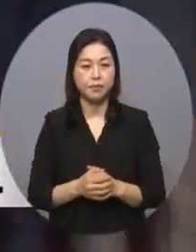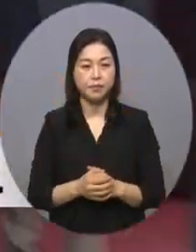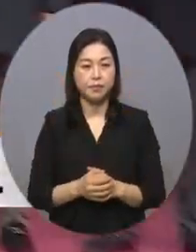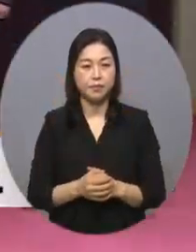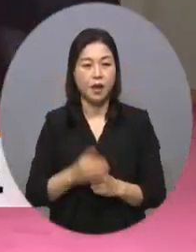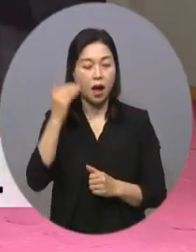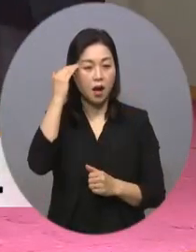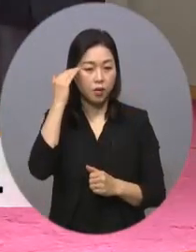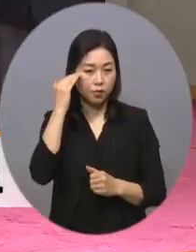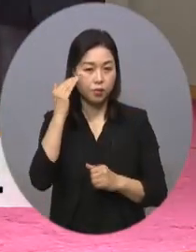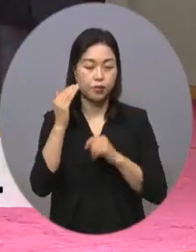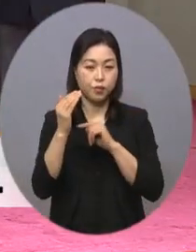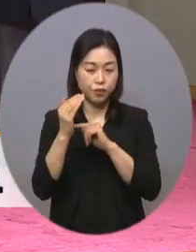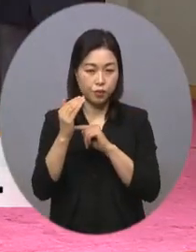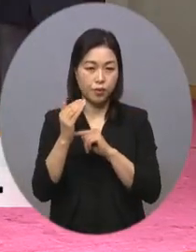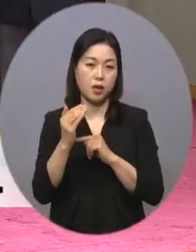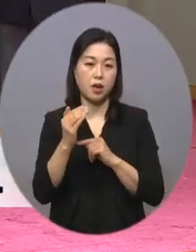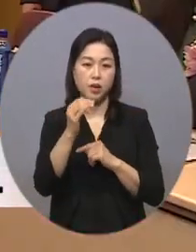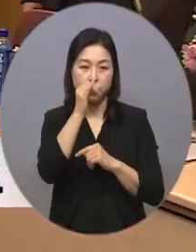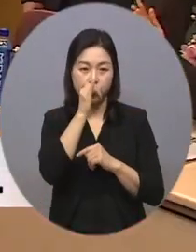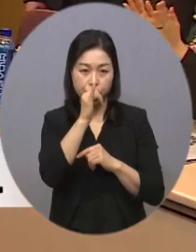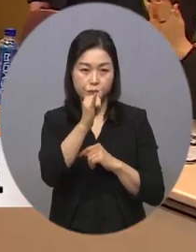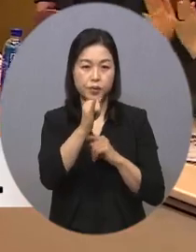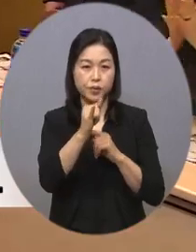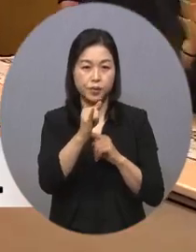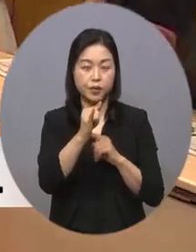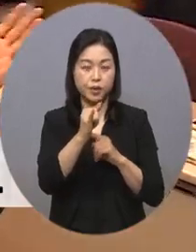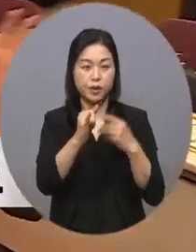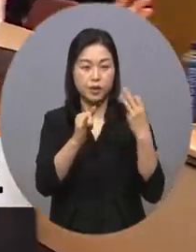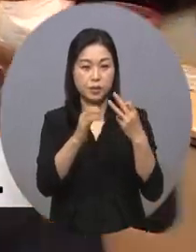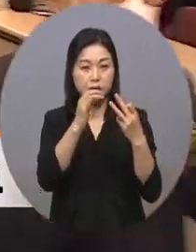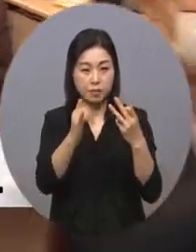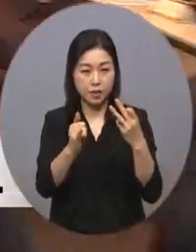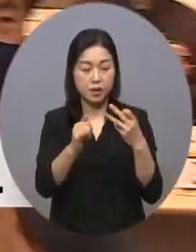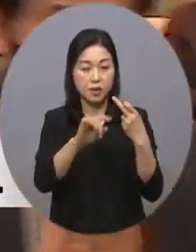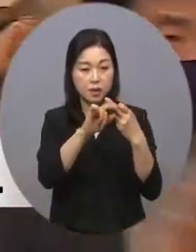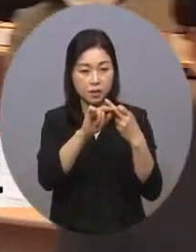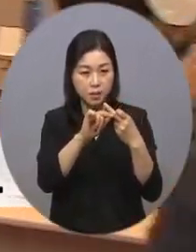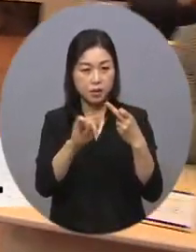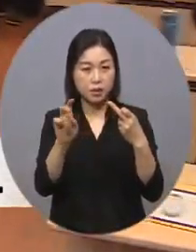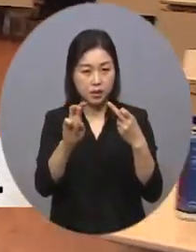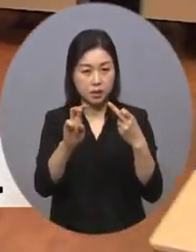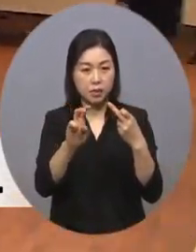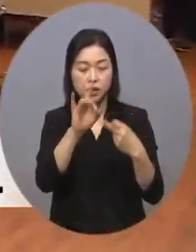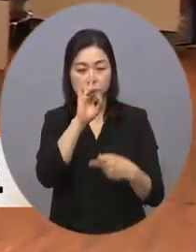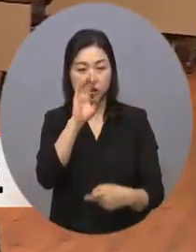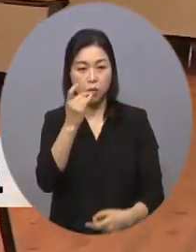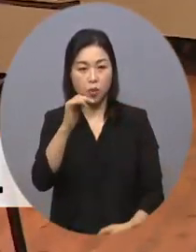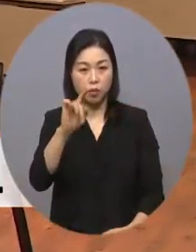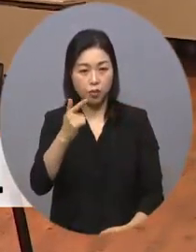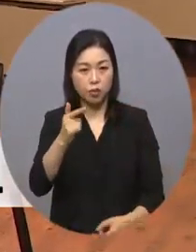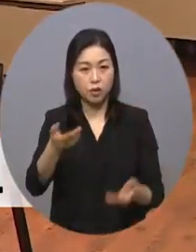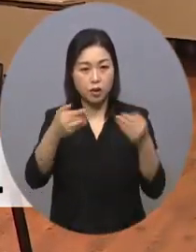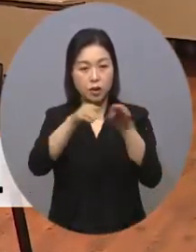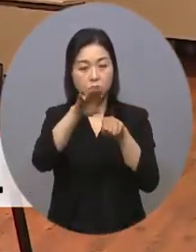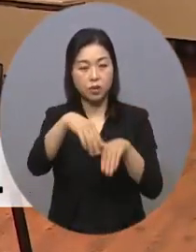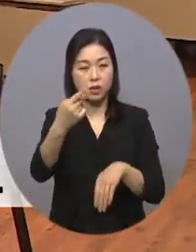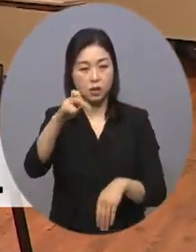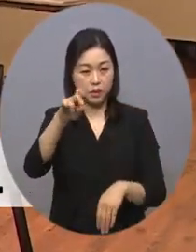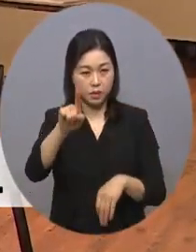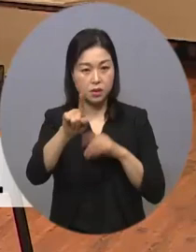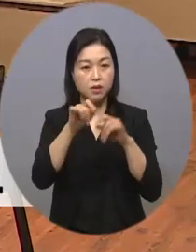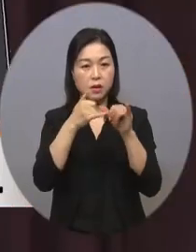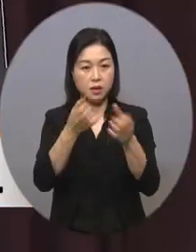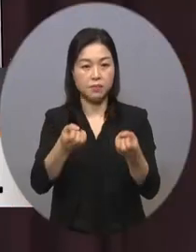대한민국을 빛낸 13인 대상 조직위원회는 지난 12월 20일 중앙보훈회관에서 2021년 시상식을